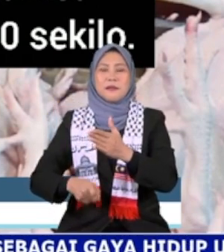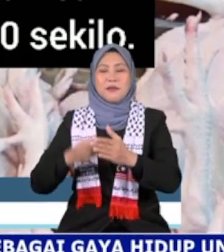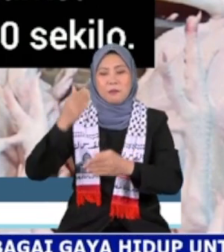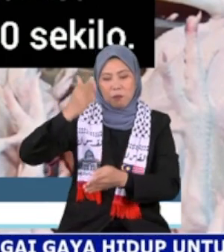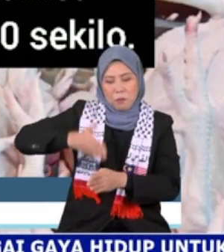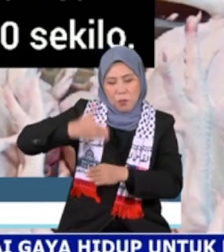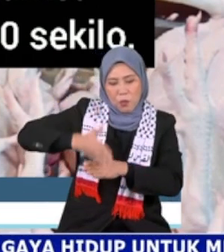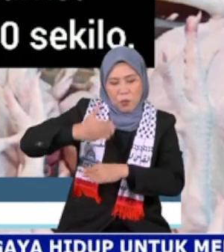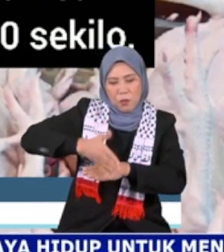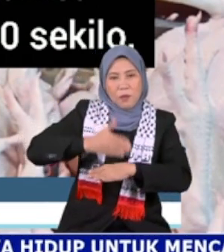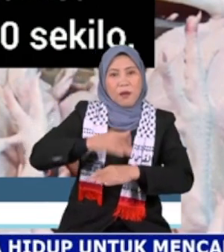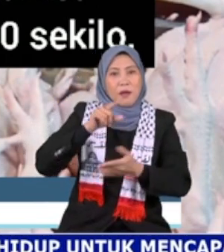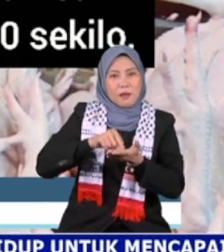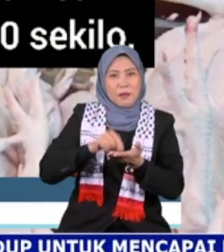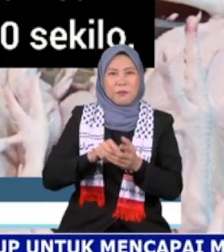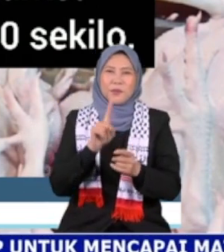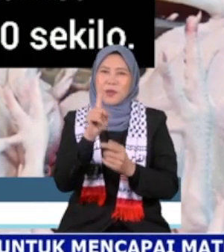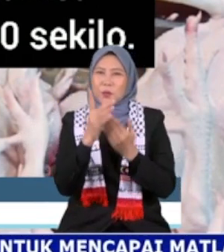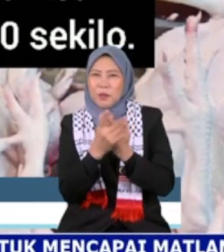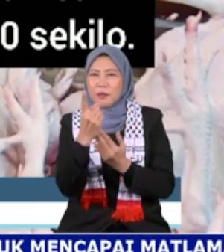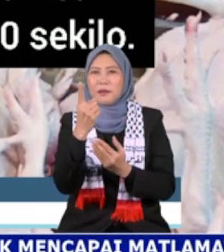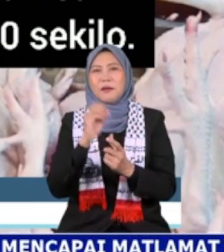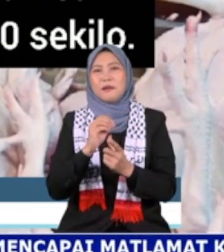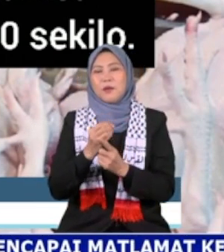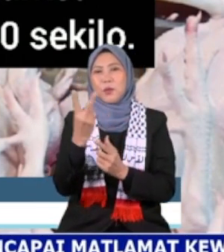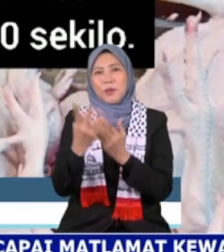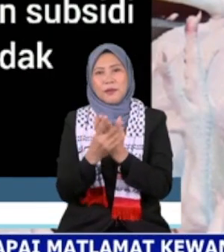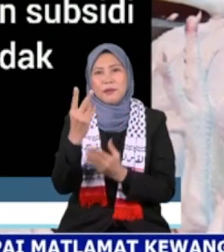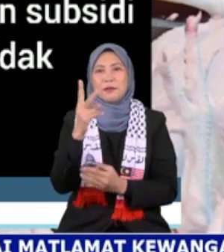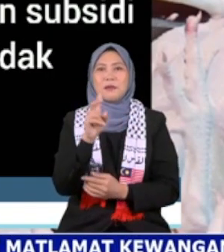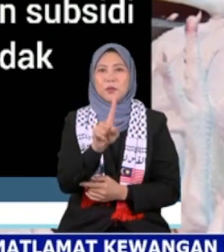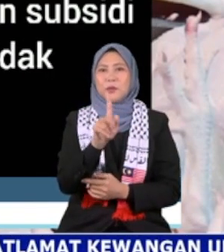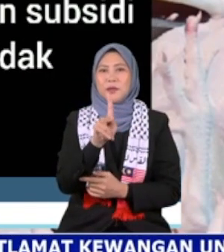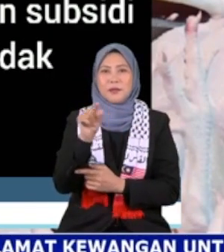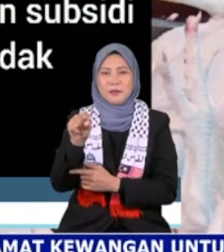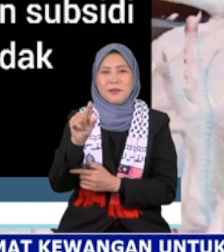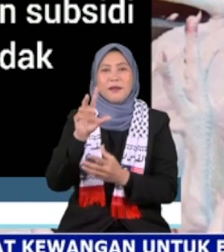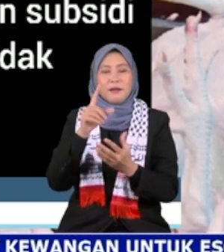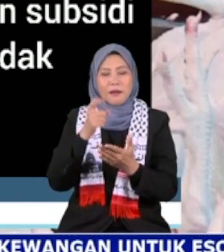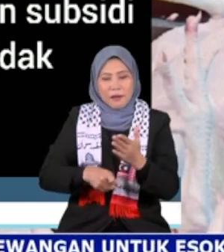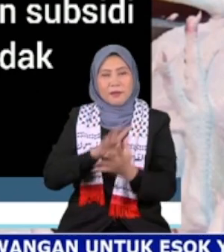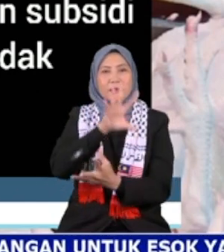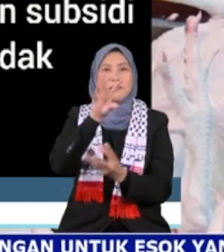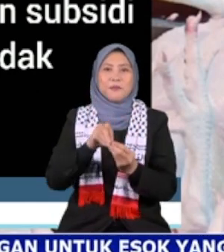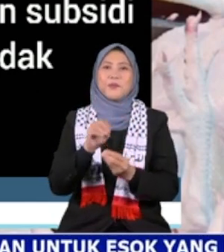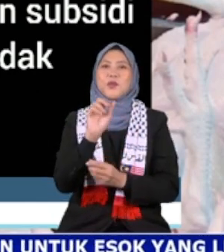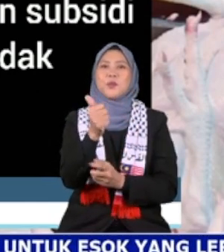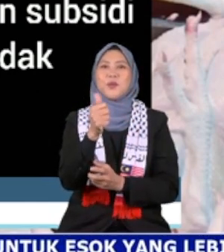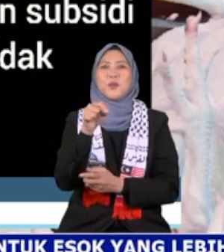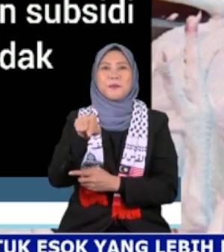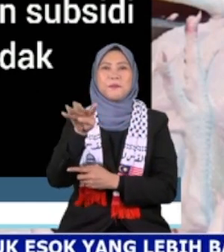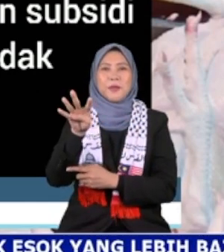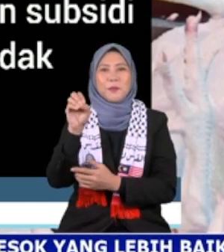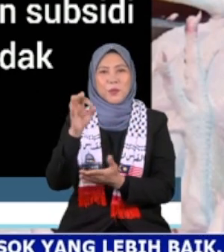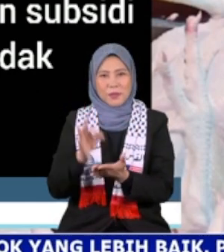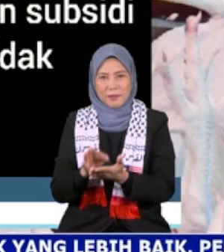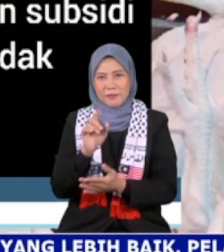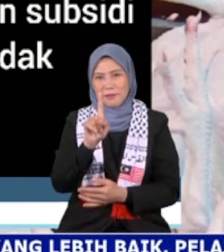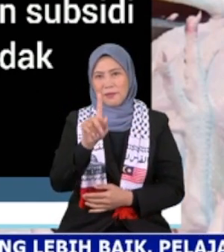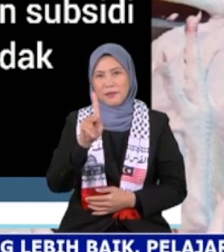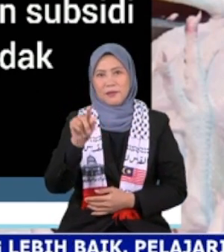pemotongan antara R ke rm2 sekilo sekaligus menjadikan harga belian ayam rm.40